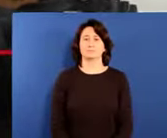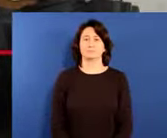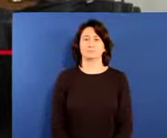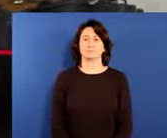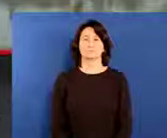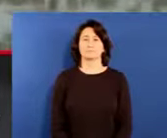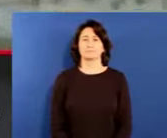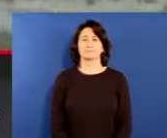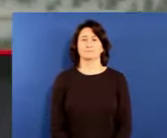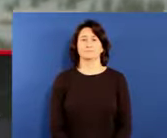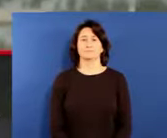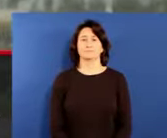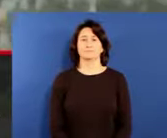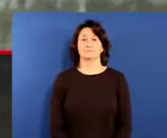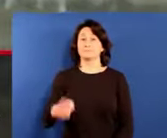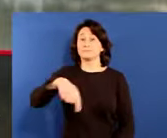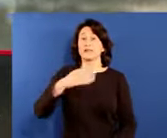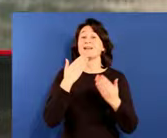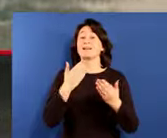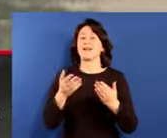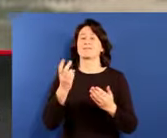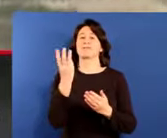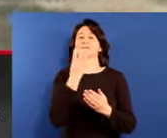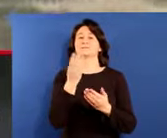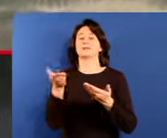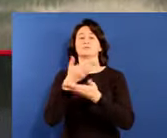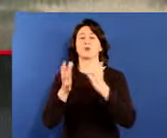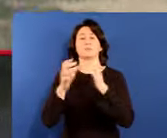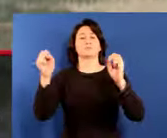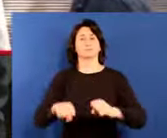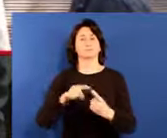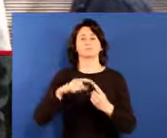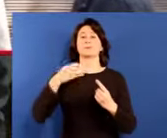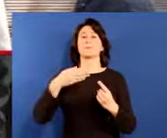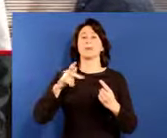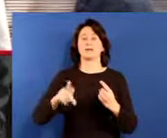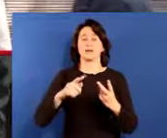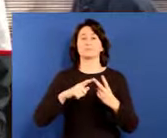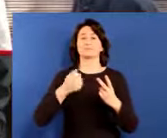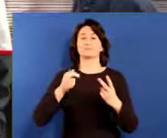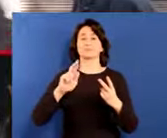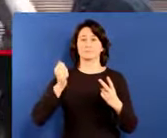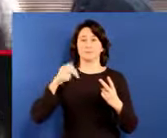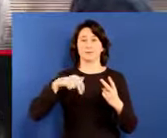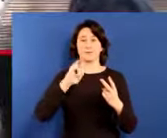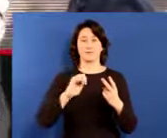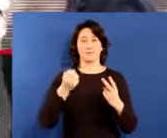da ingurumen heziketaren arloan. BBK, Aranzadi eta Bizkaiko Foru Aldundia batzen dituen